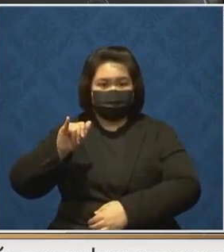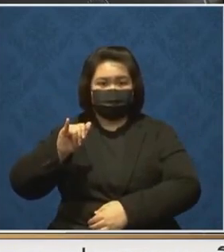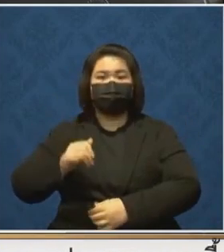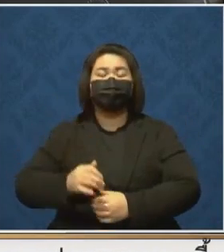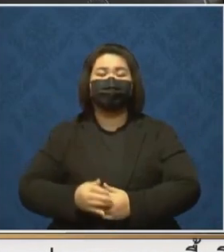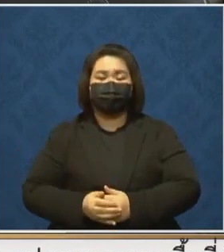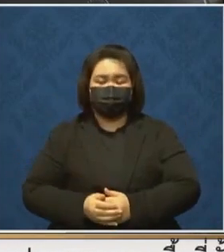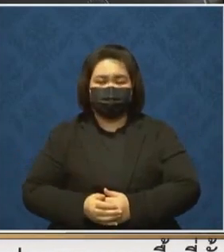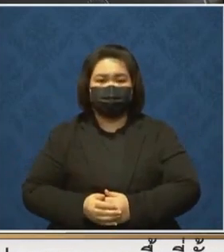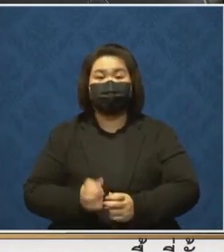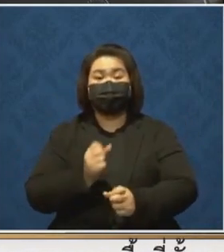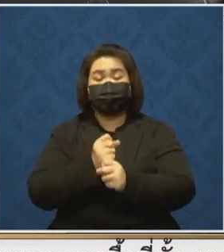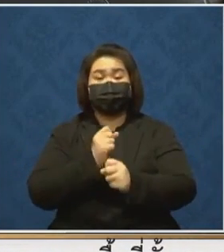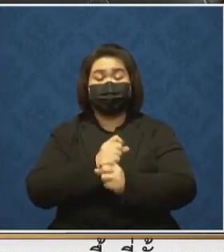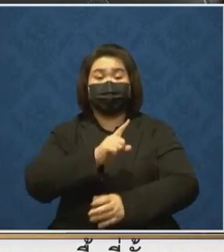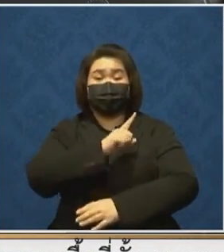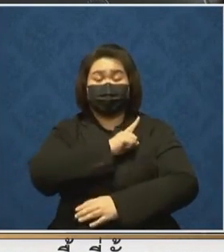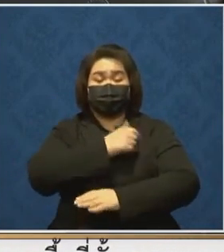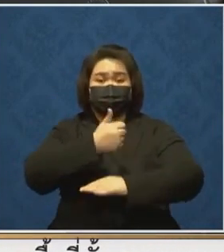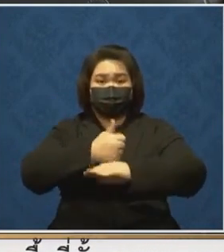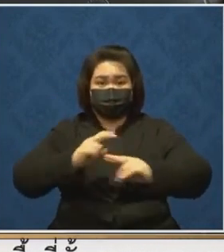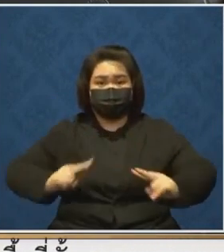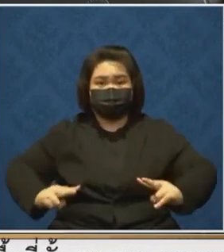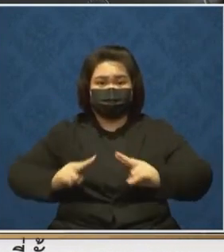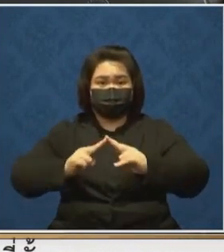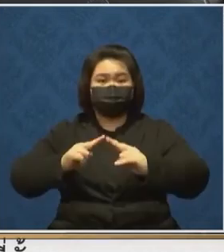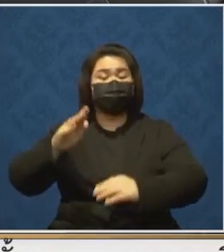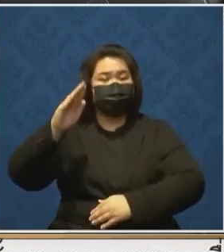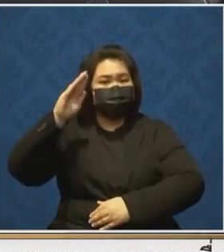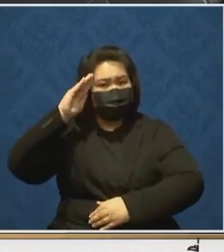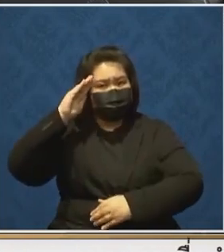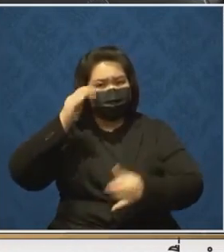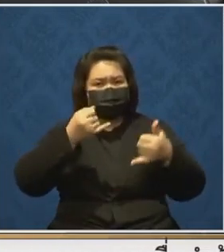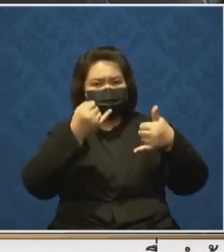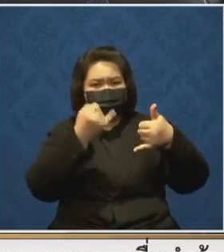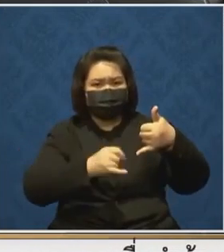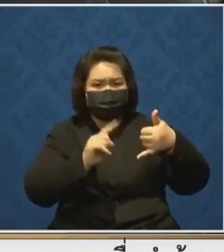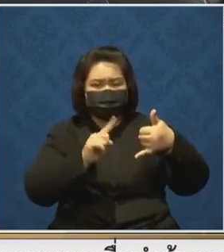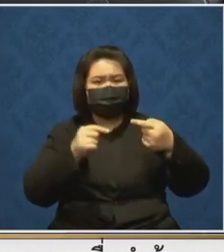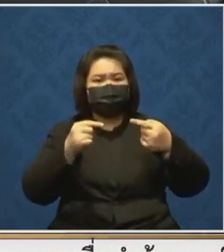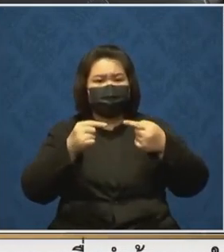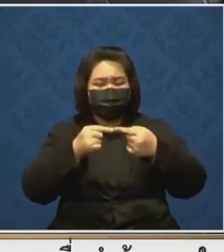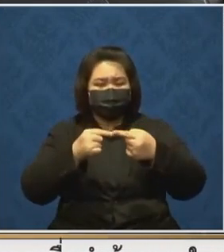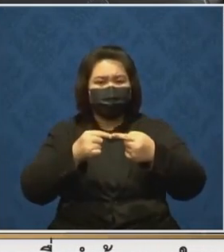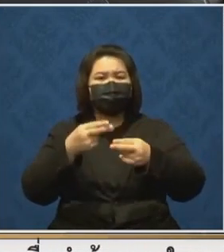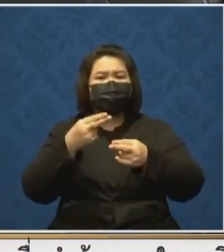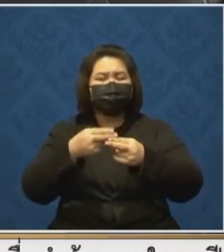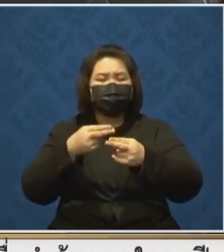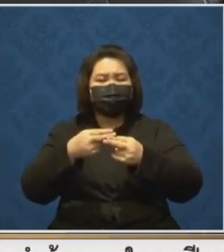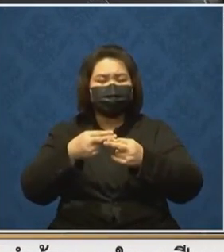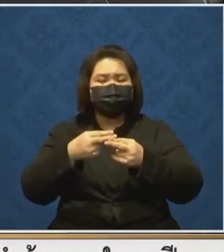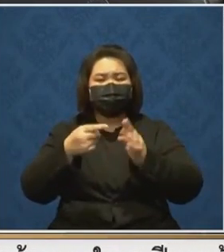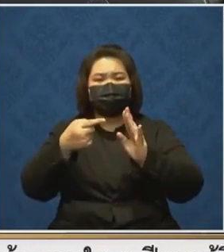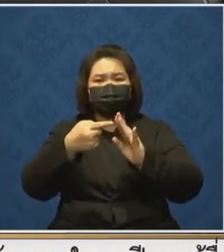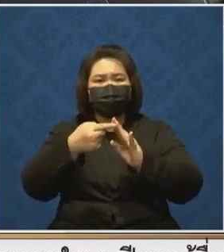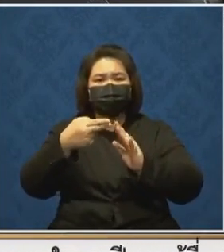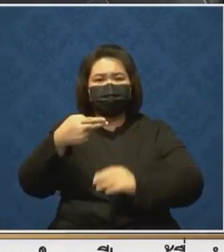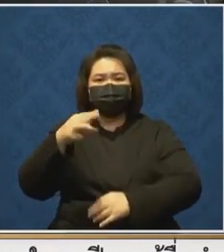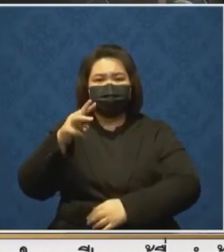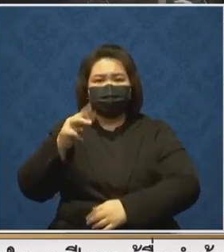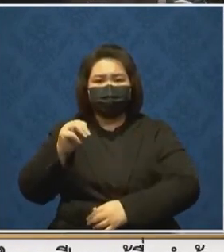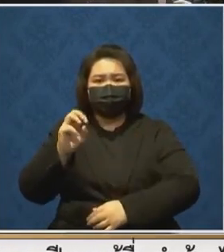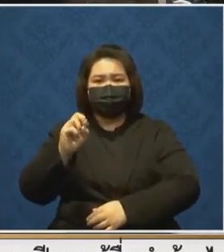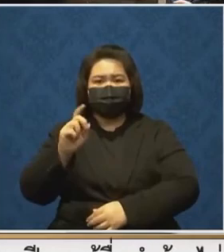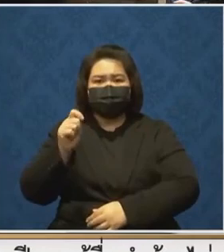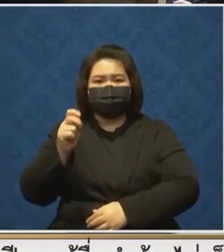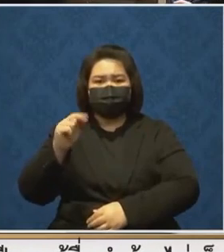ีและรัฐมัตรีว่าการกระทวงกลาหมในประเด็นคดีเหมองทองอัคราตามข้อกลาหาดังน